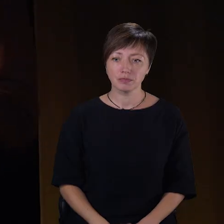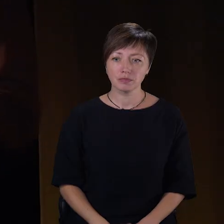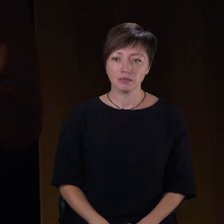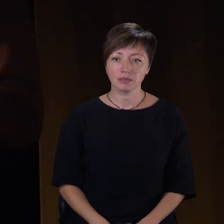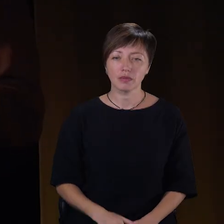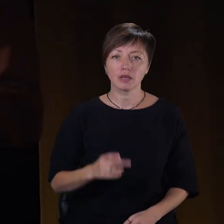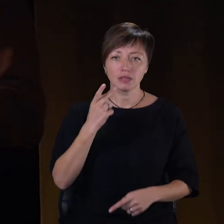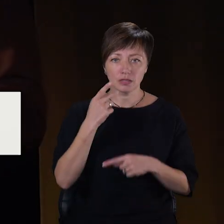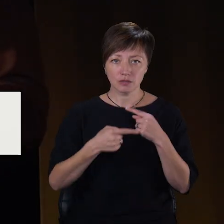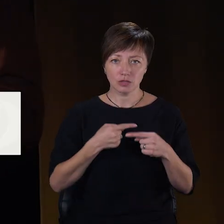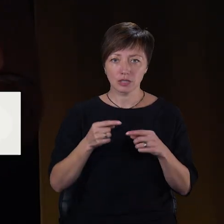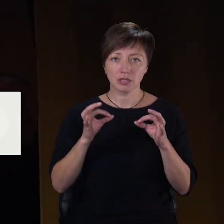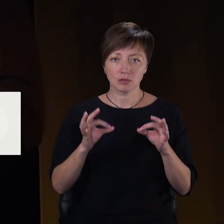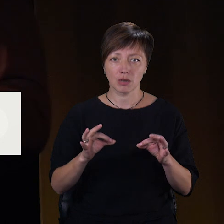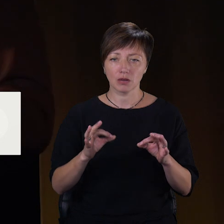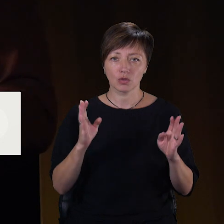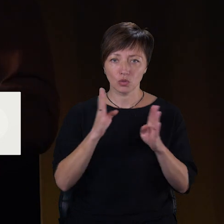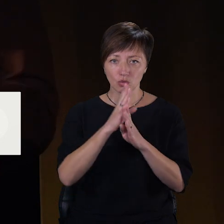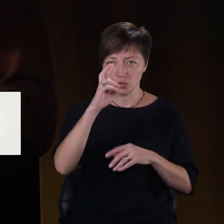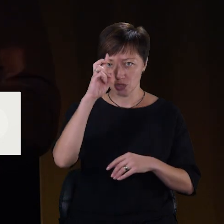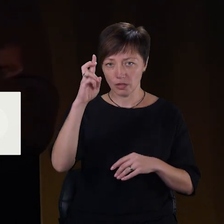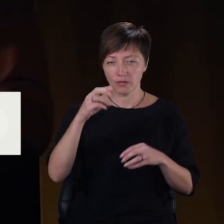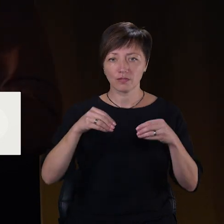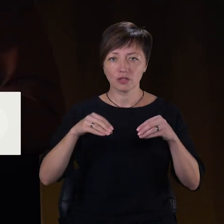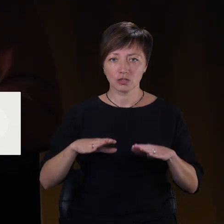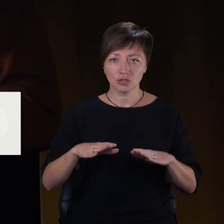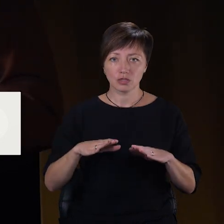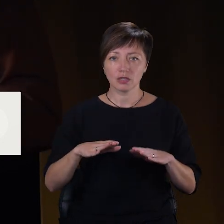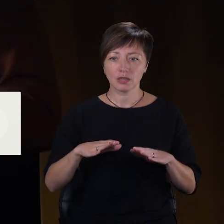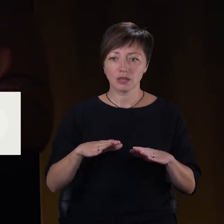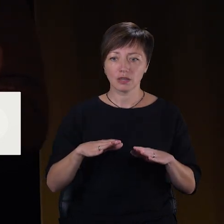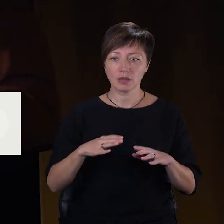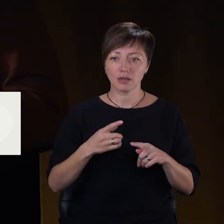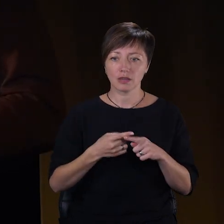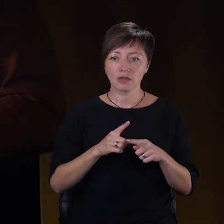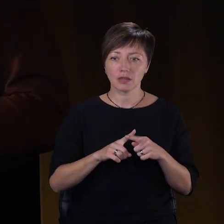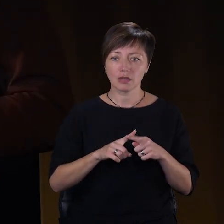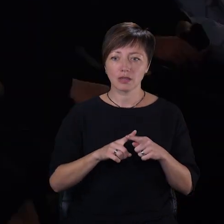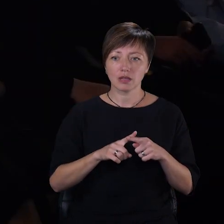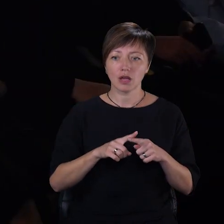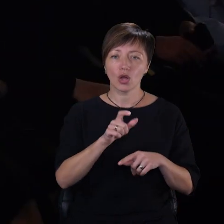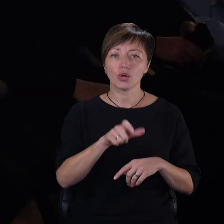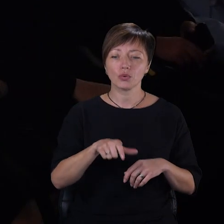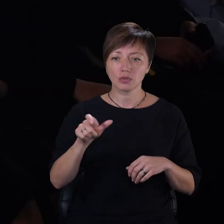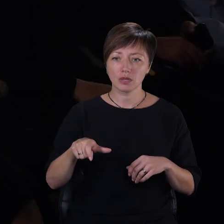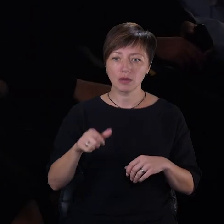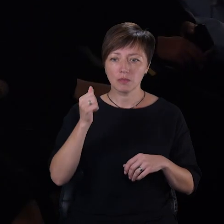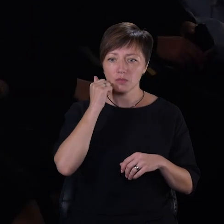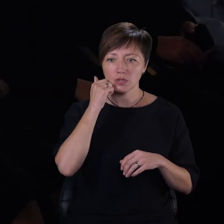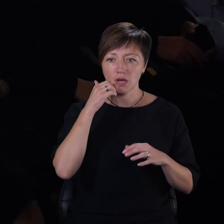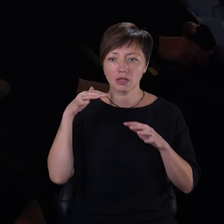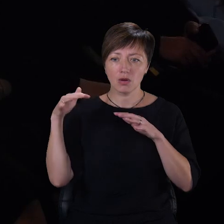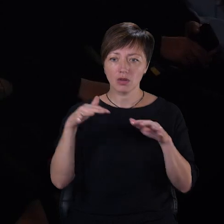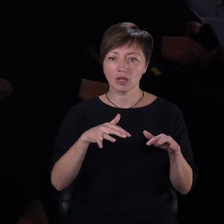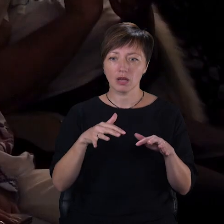вражають? Завжди, насправді, долю держав вирішують пасіонарії, вирішують активні люди. Москальська рода нам виборо